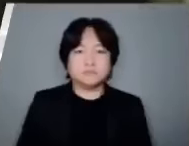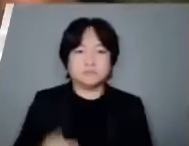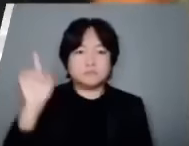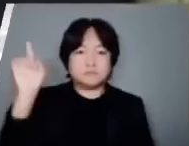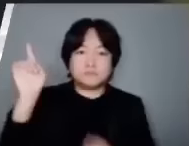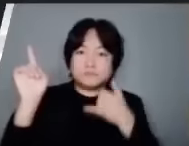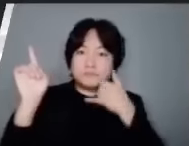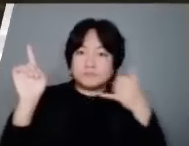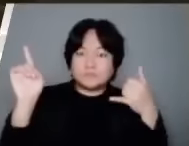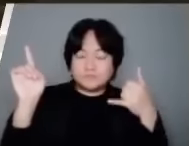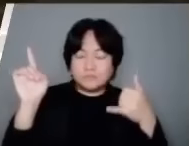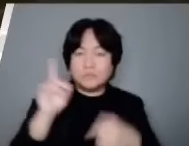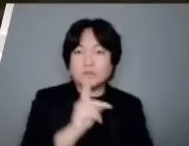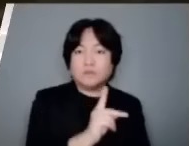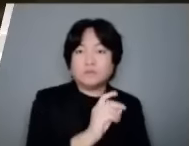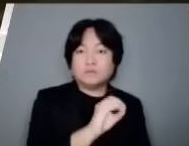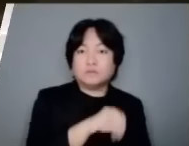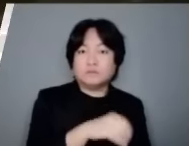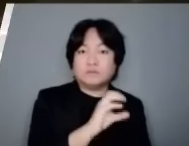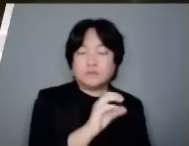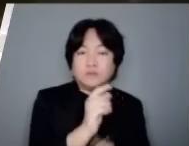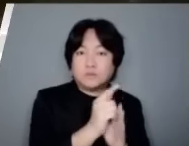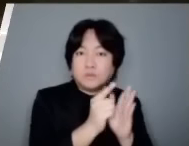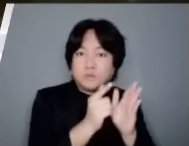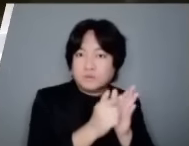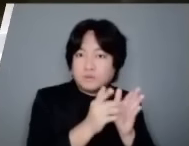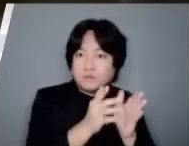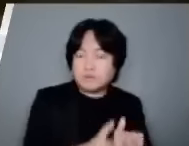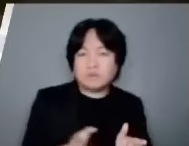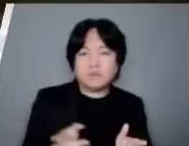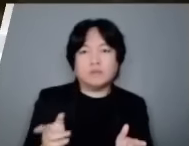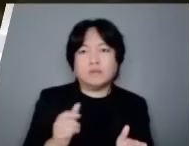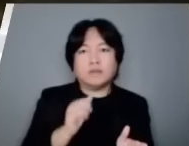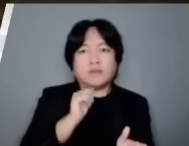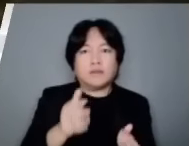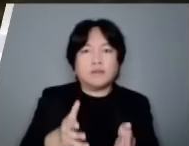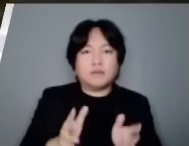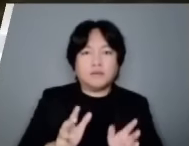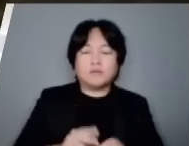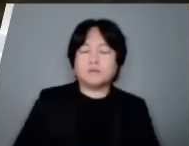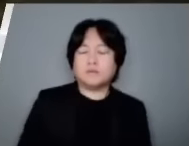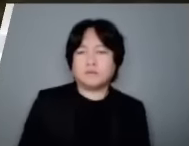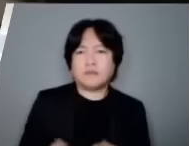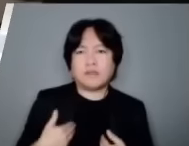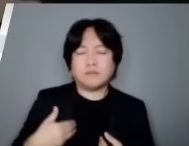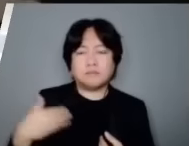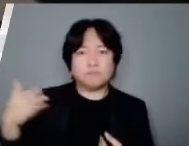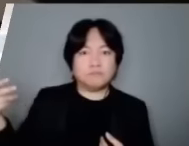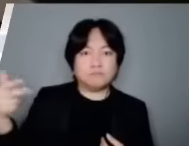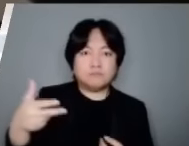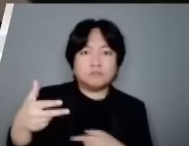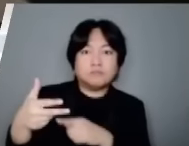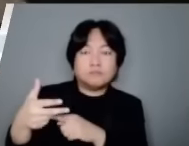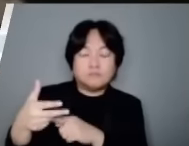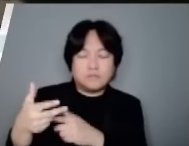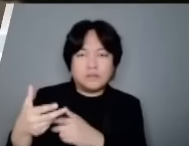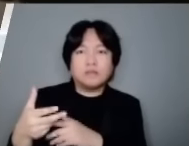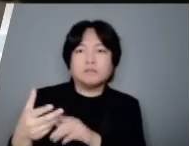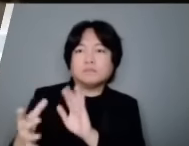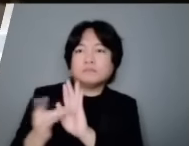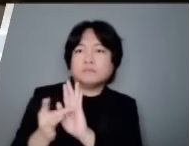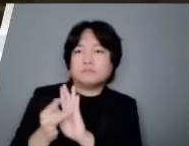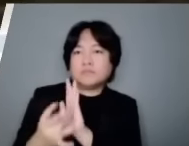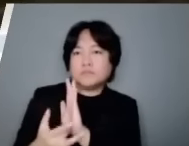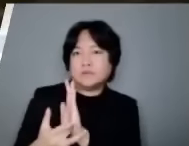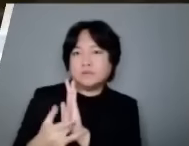hinahanap dito. Dumating na rin ang long-range acoustic device na naglalabas ng malakas na tunog na dinig kahit nasa malayong